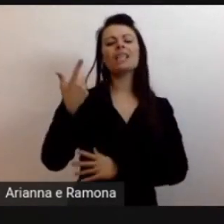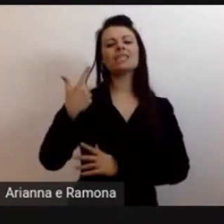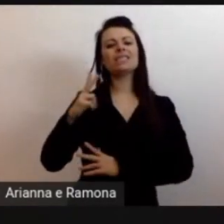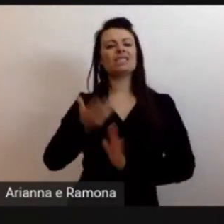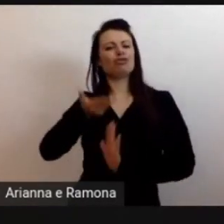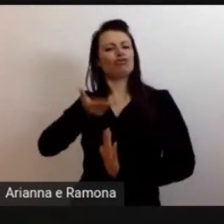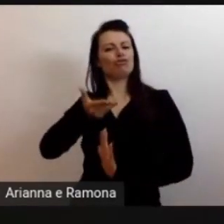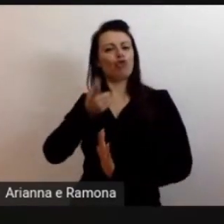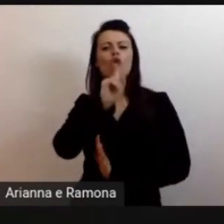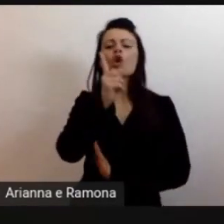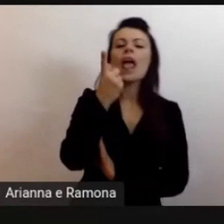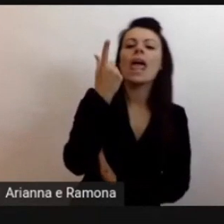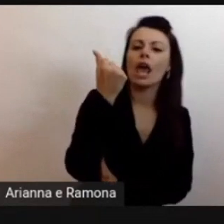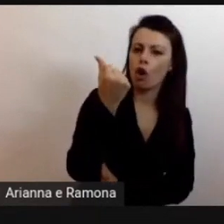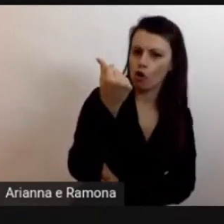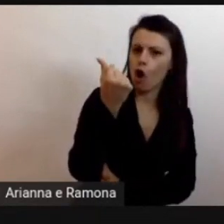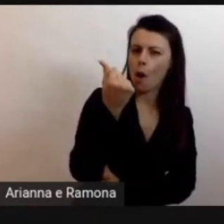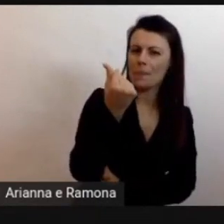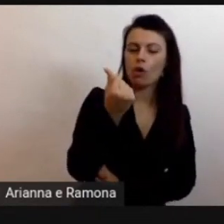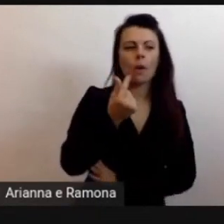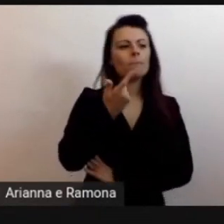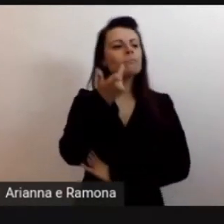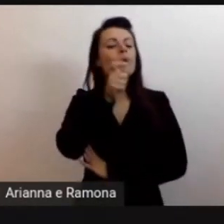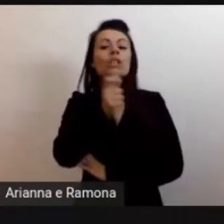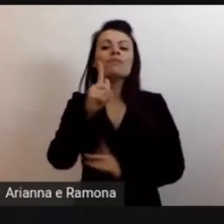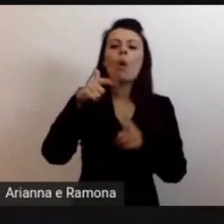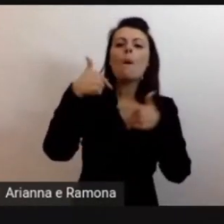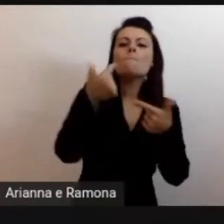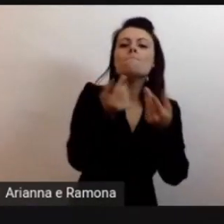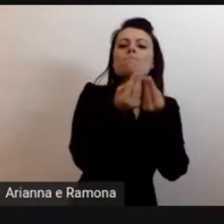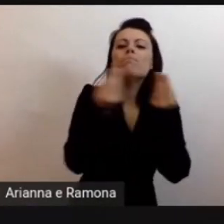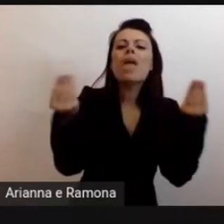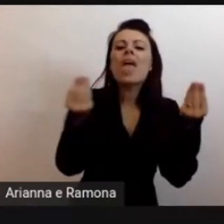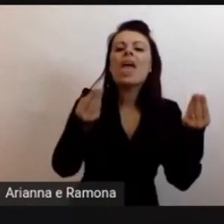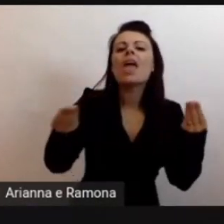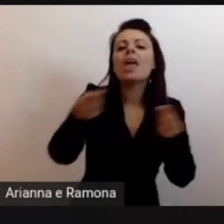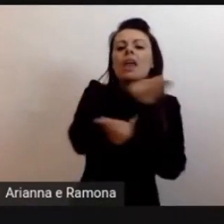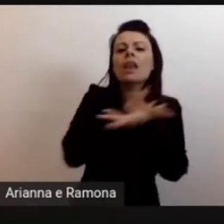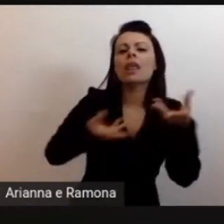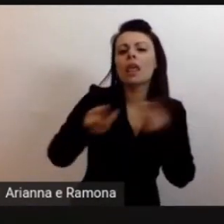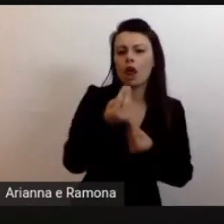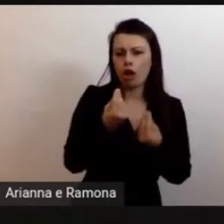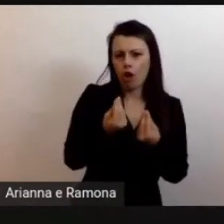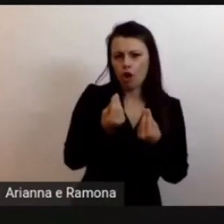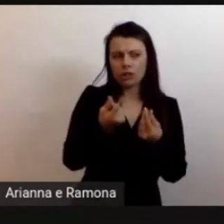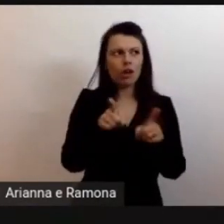si scambiano sono ben hibon quali non sono per i necessari